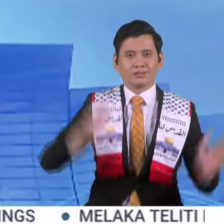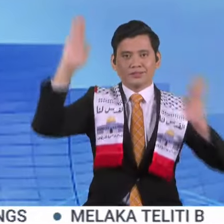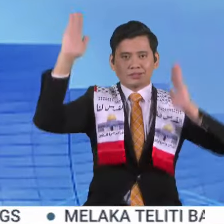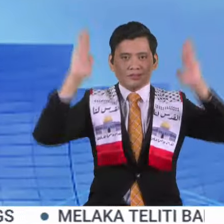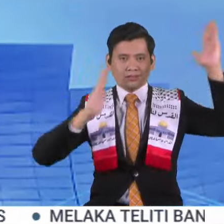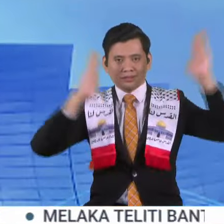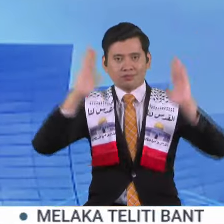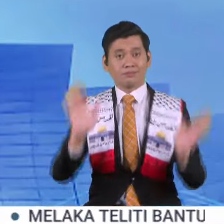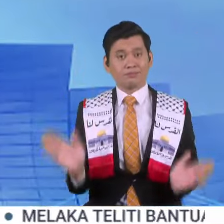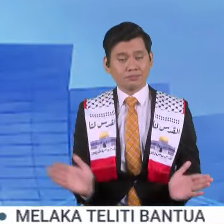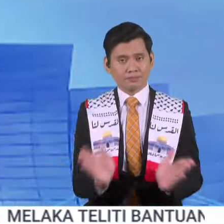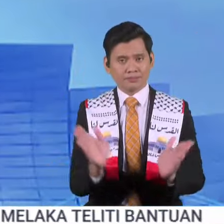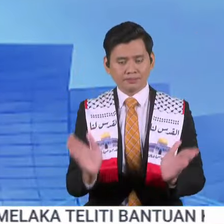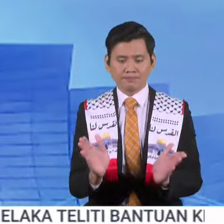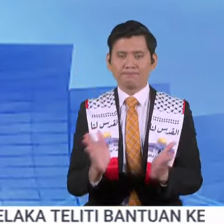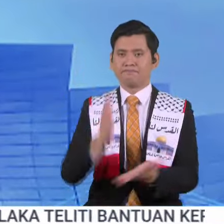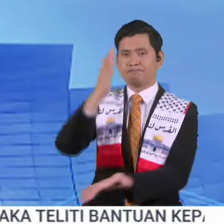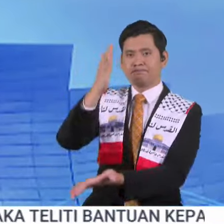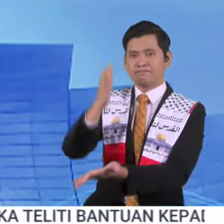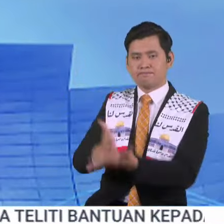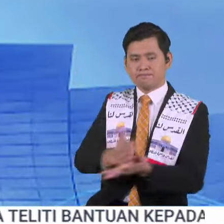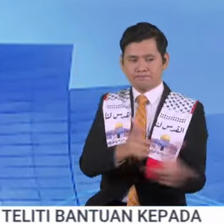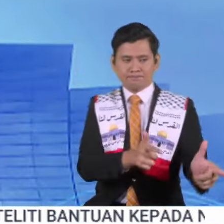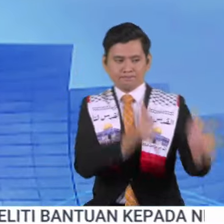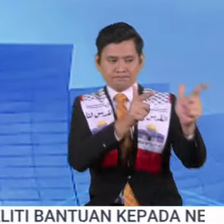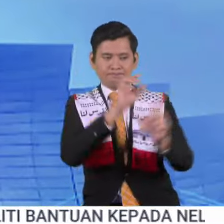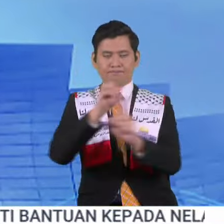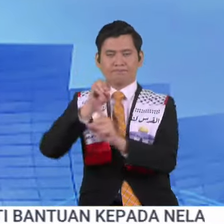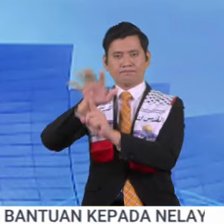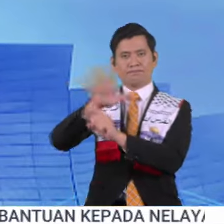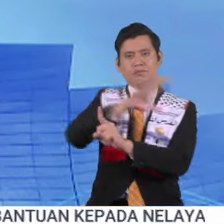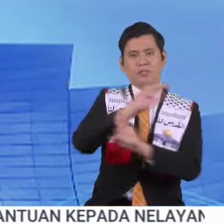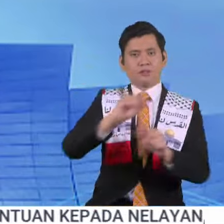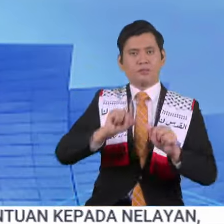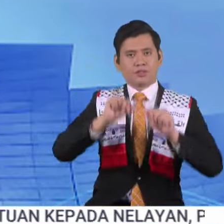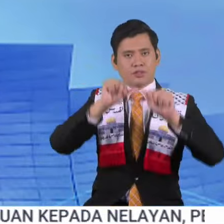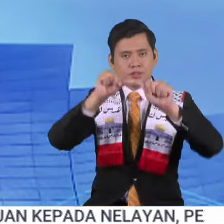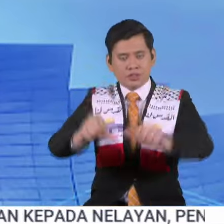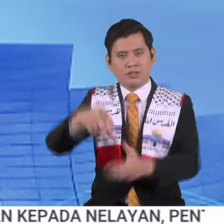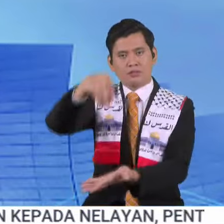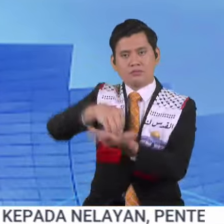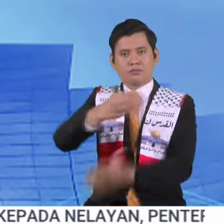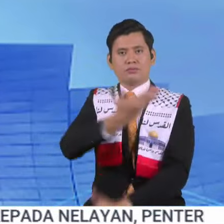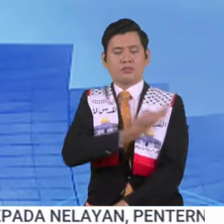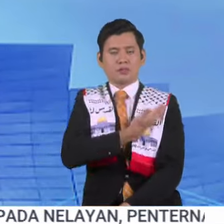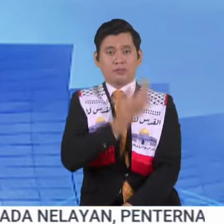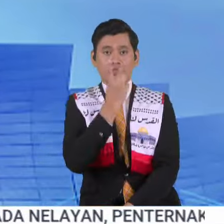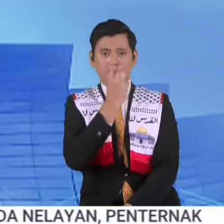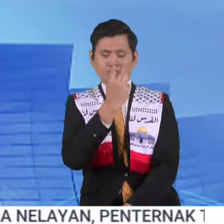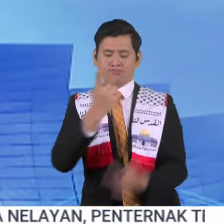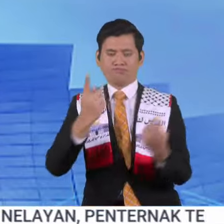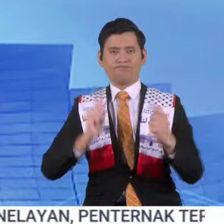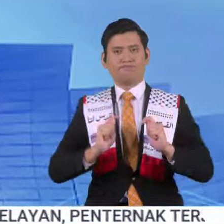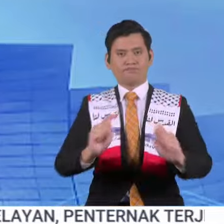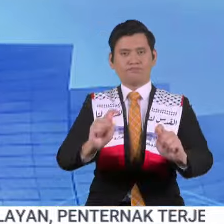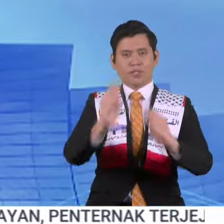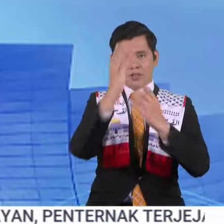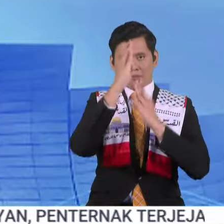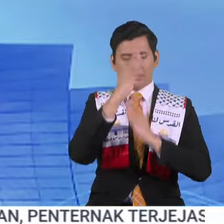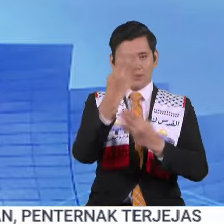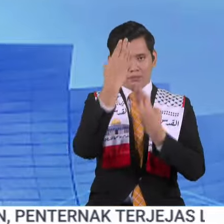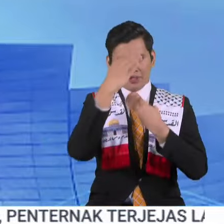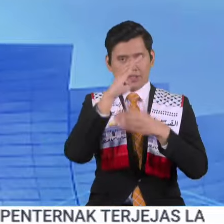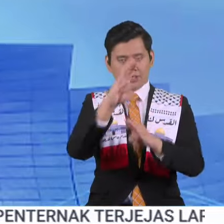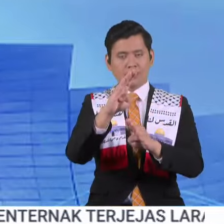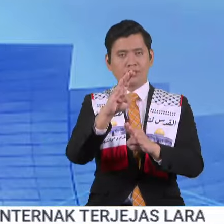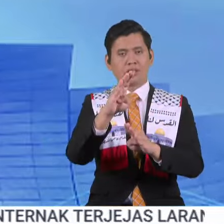Malaysia menjeru gencatan senjata yang berkesan dan berkekalan di Gaza. Ia demi memastikan tindak balas kemanusiaan yang